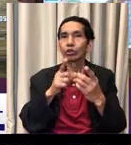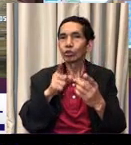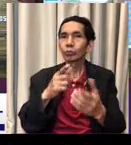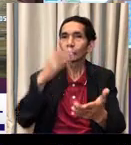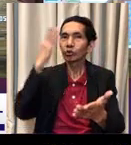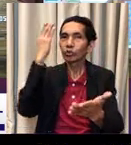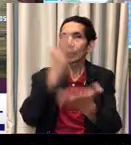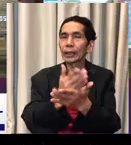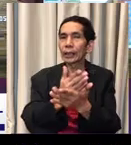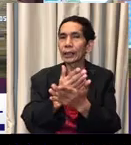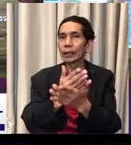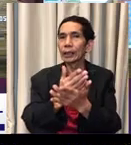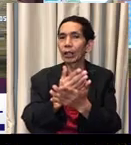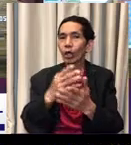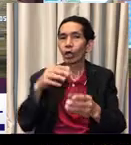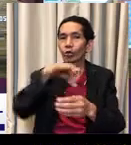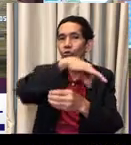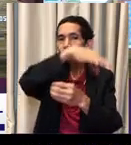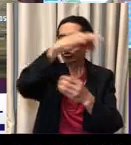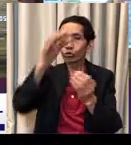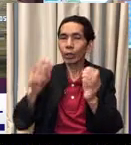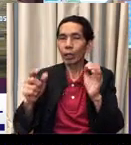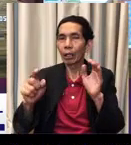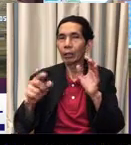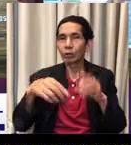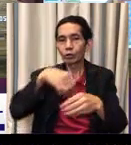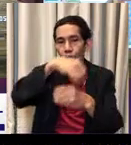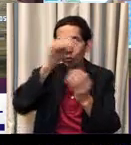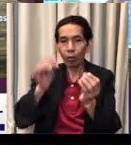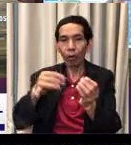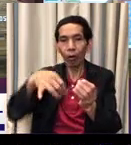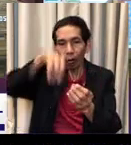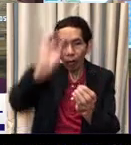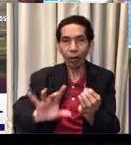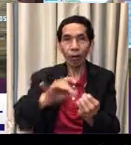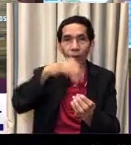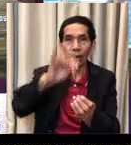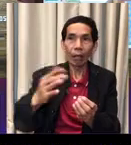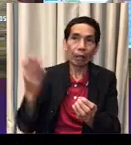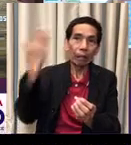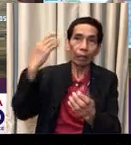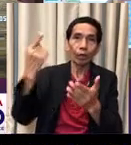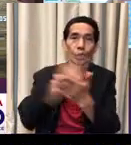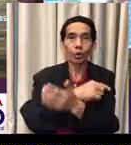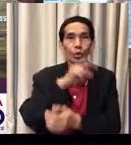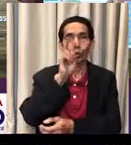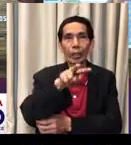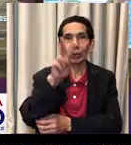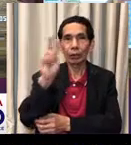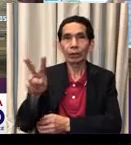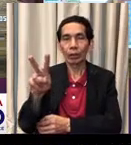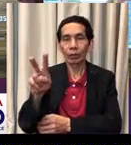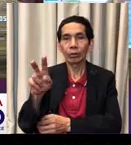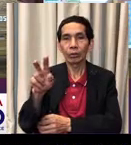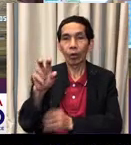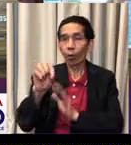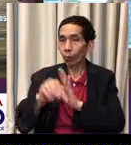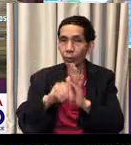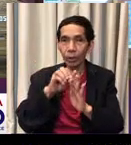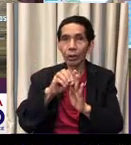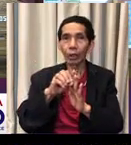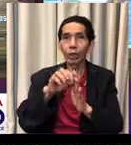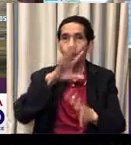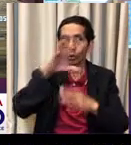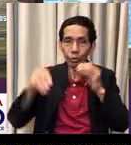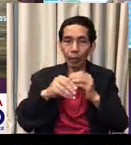na. Illegal gambling. Nahuli lang this last week. 22 operations.